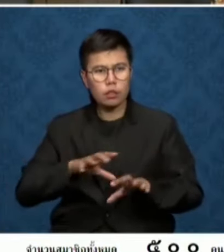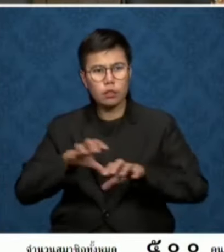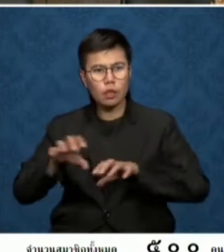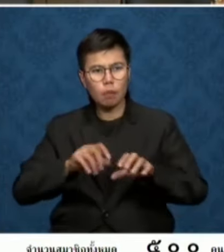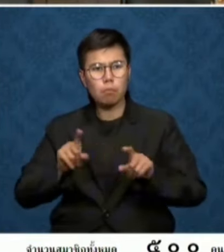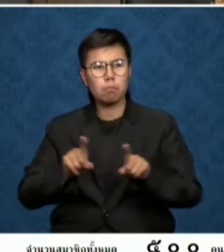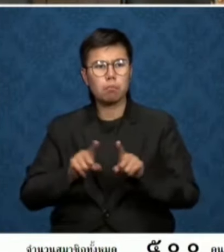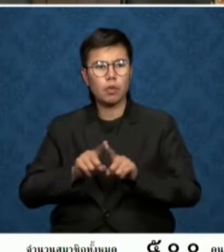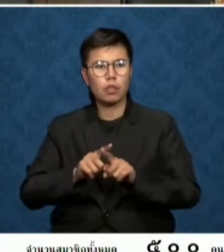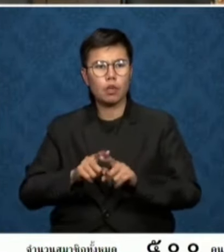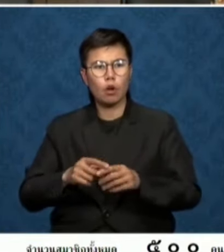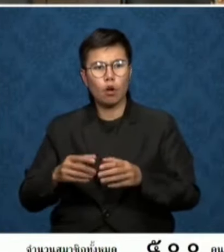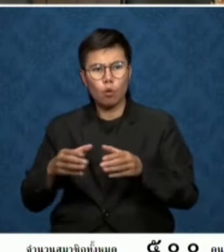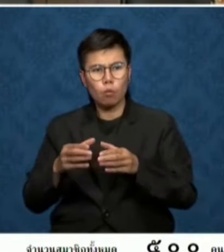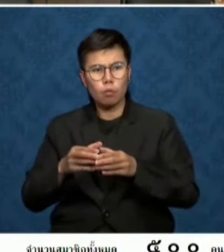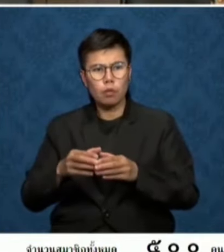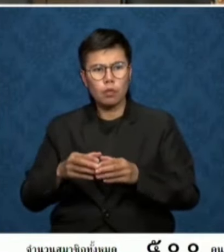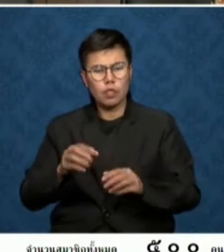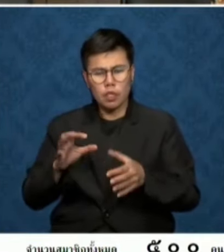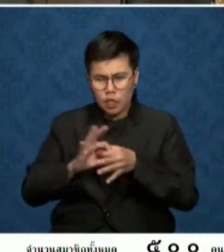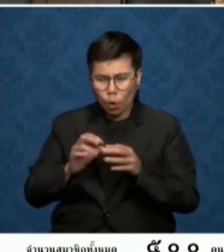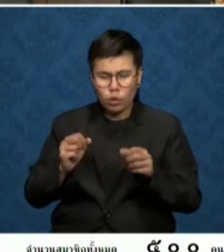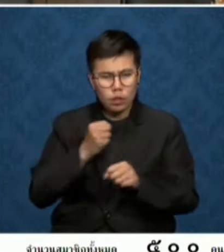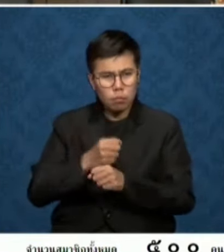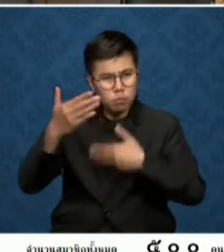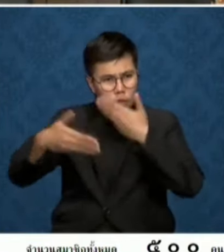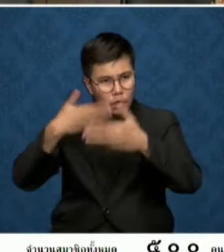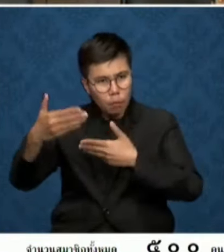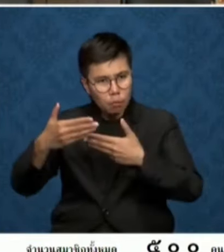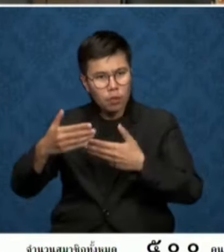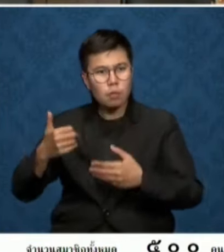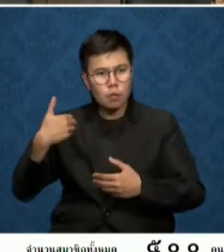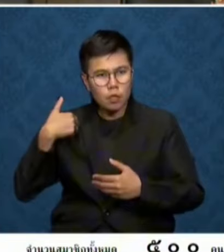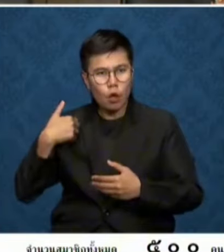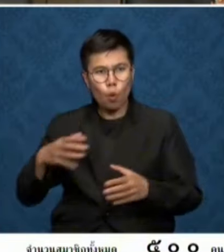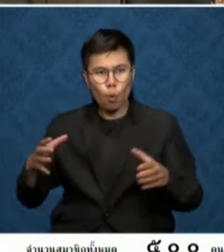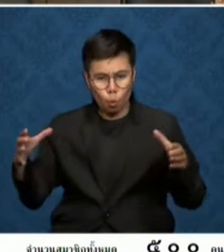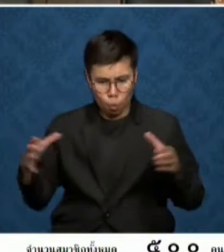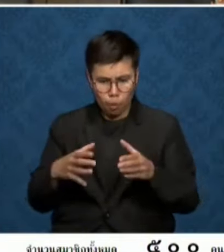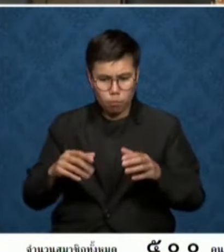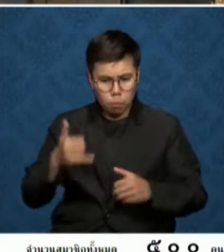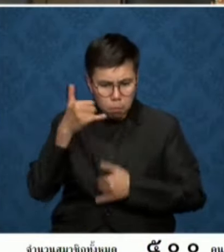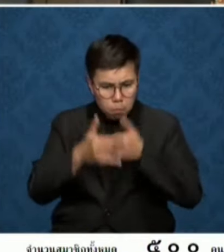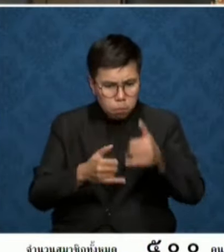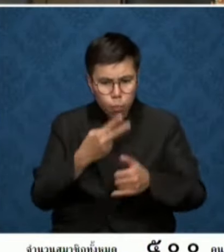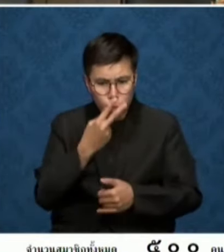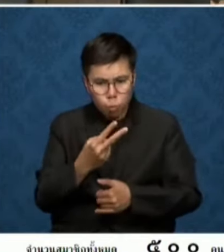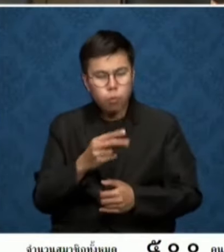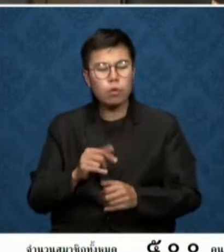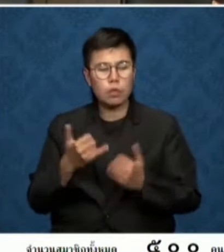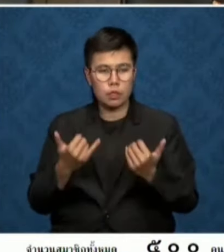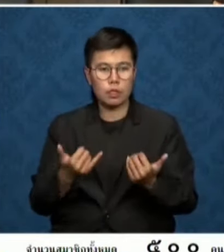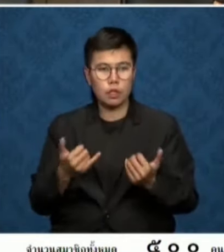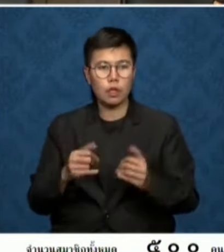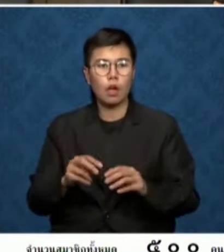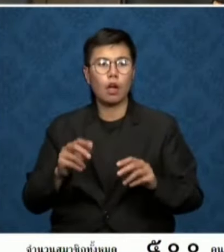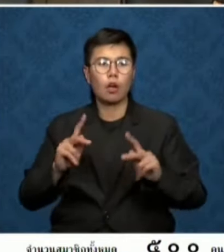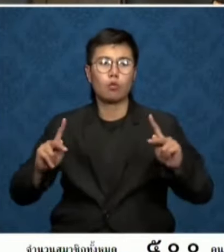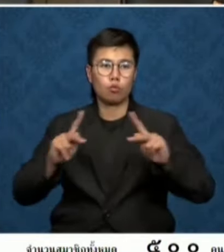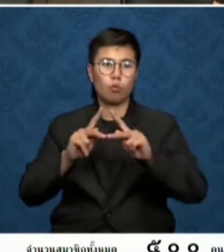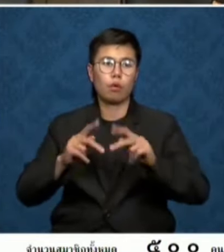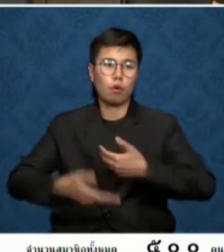เป็นออร์แกไนซ์จัดเป็นเฟสติวัลจัดเป็นเอ็กซ์โปให้คนมาร่วมงานกันซึ่งแน่นอนครับภายใต้กระทรวงพ